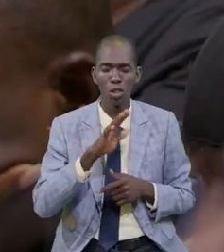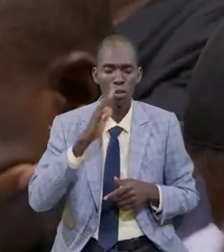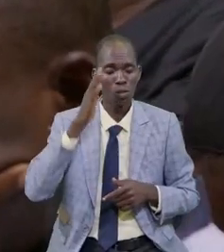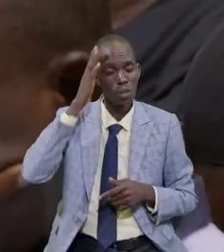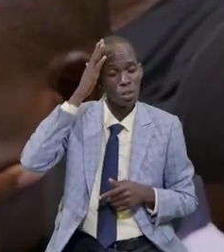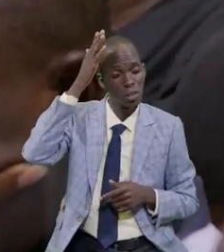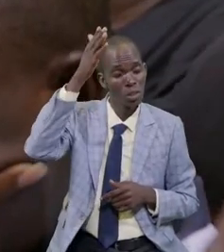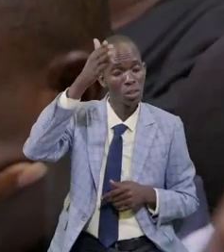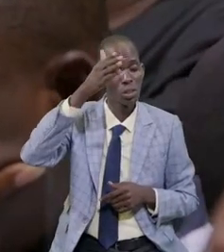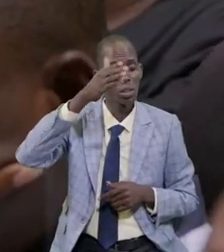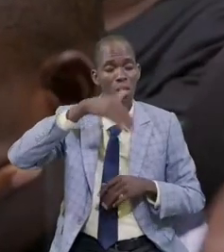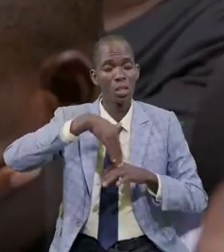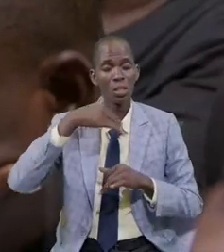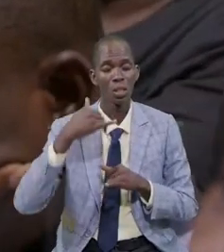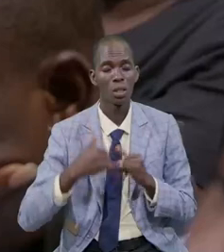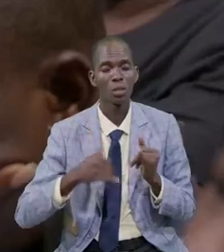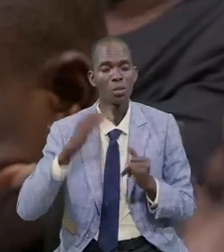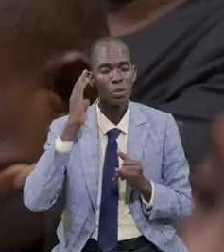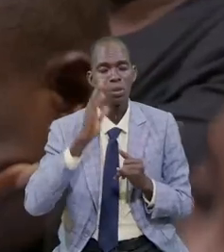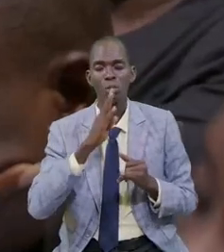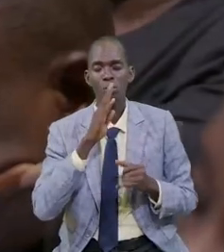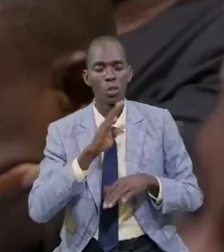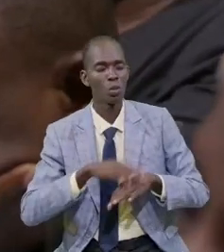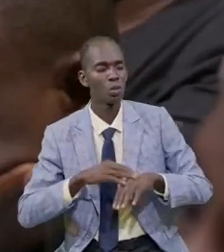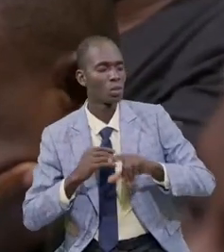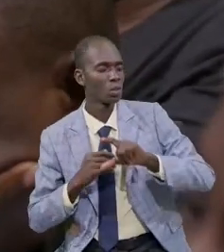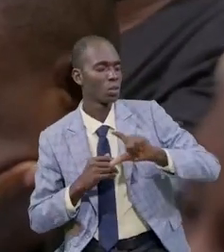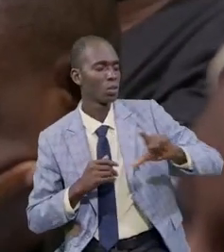sera à l'autre bord, à l'autre côté,